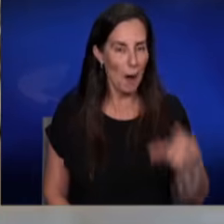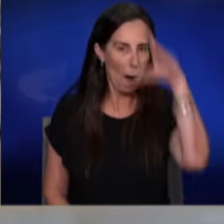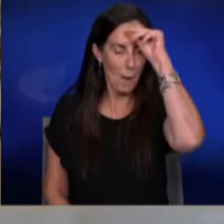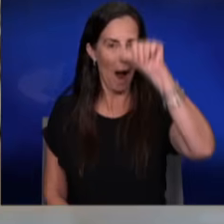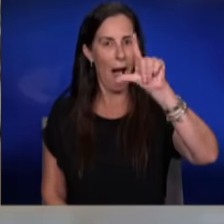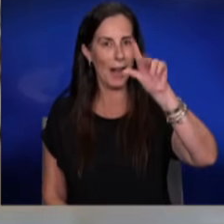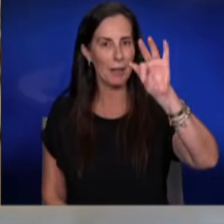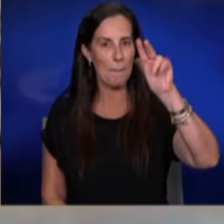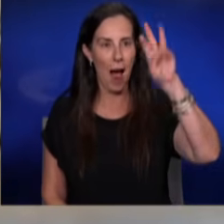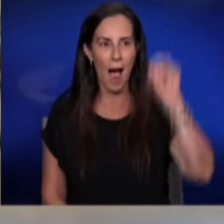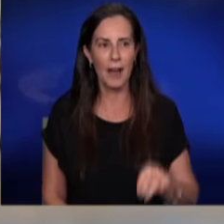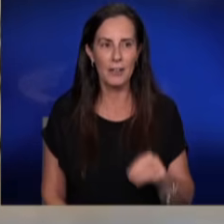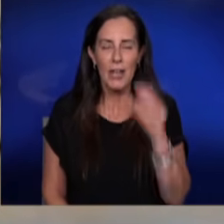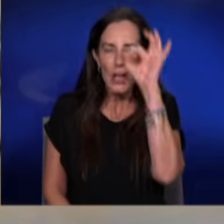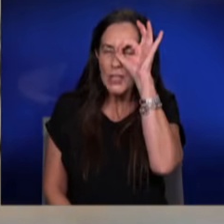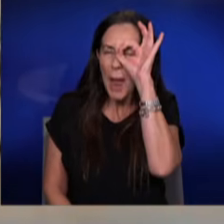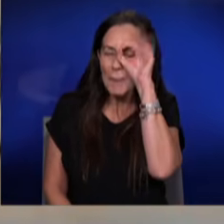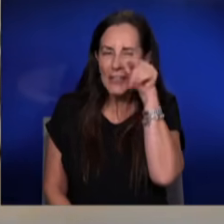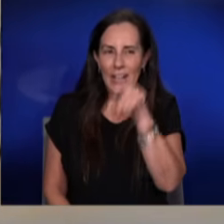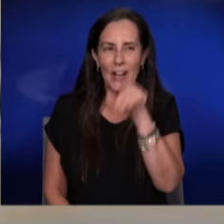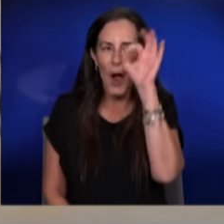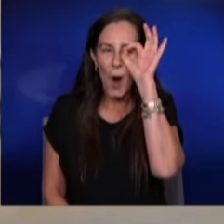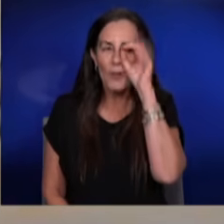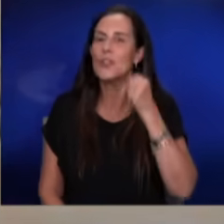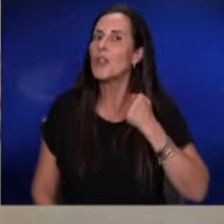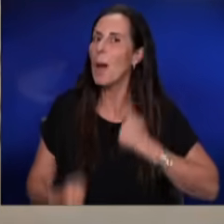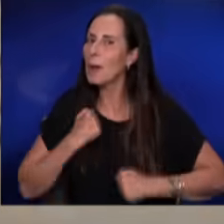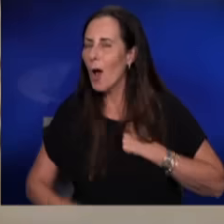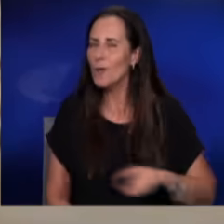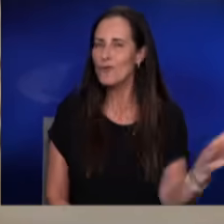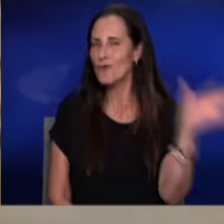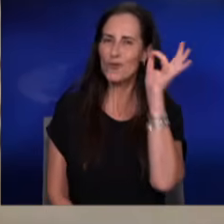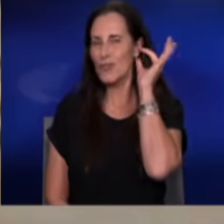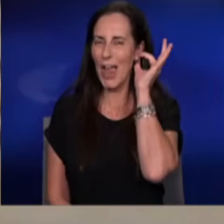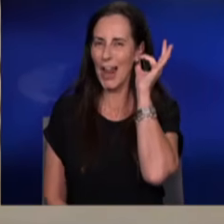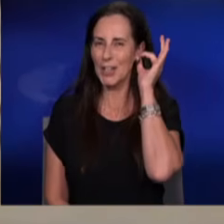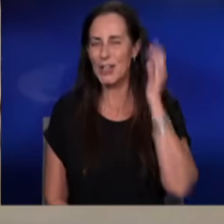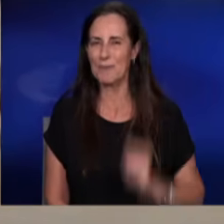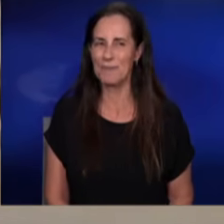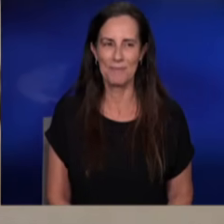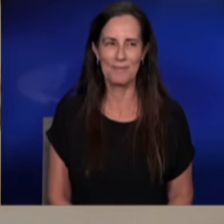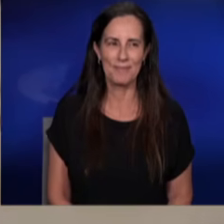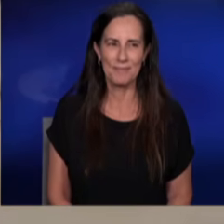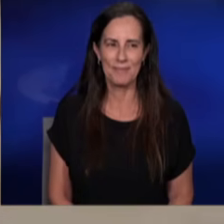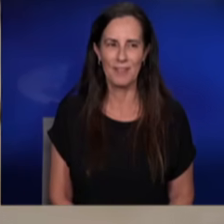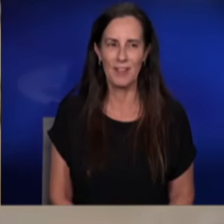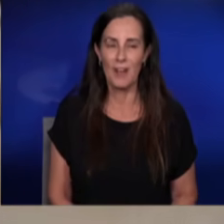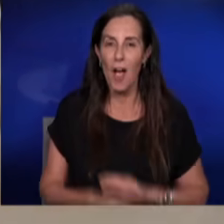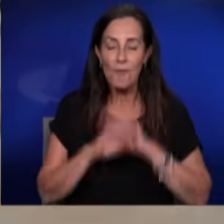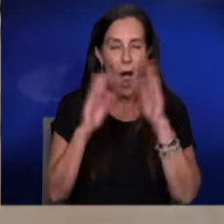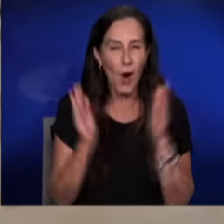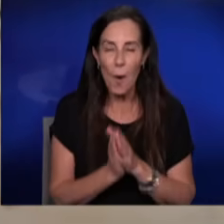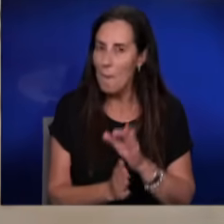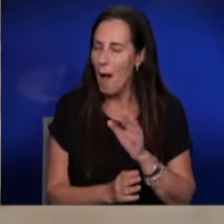אלטמן שהוא מציץ לתוך החור של המקלחות, של אנשים, וכל